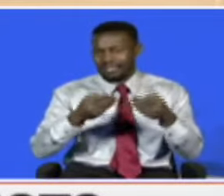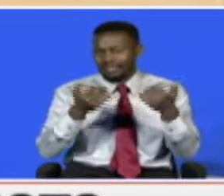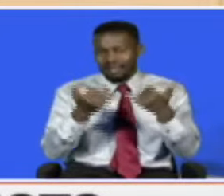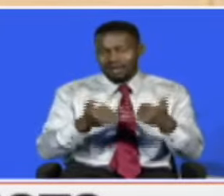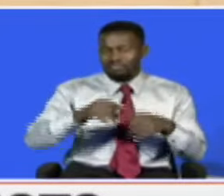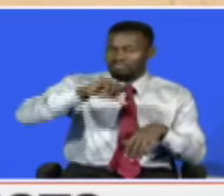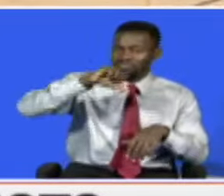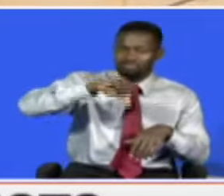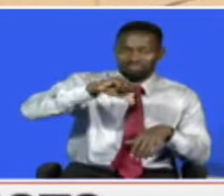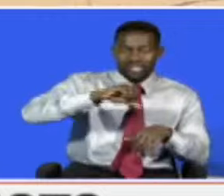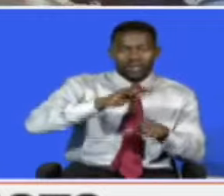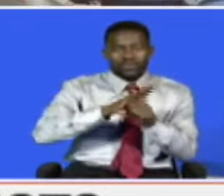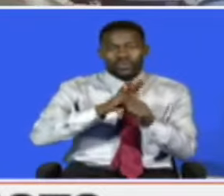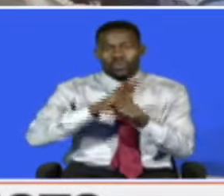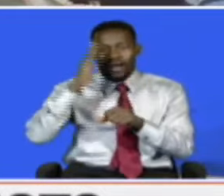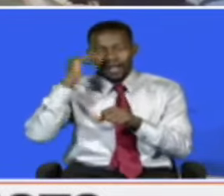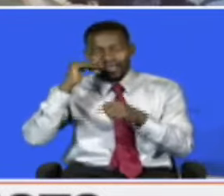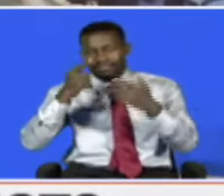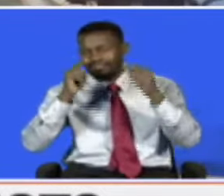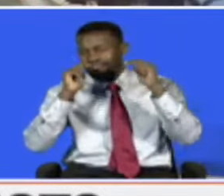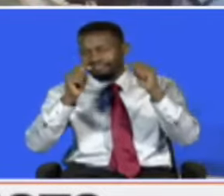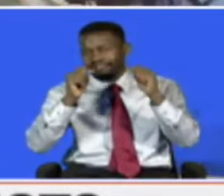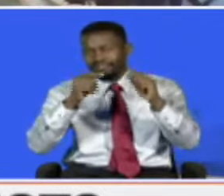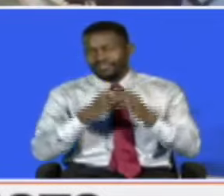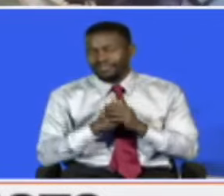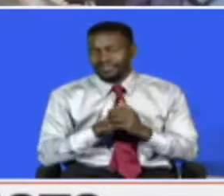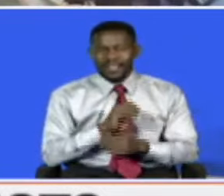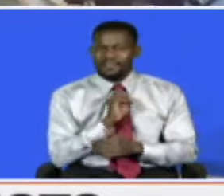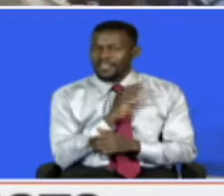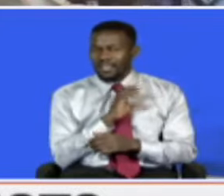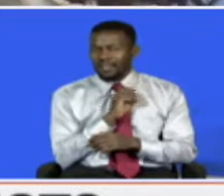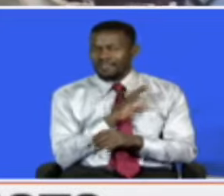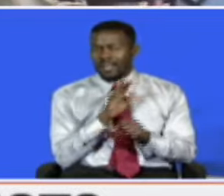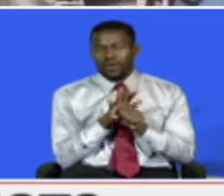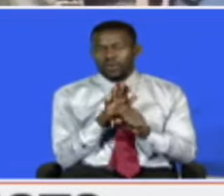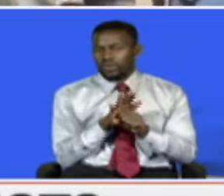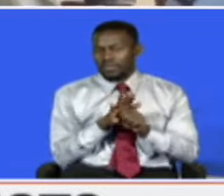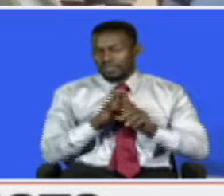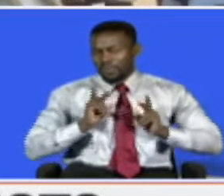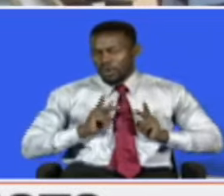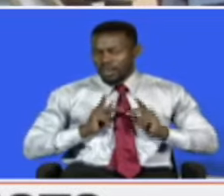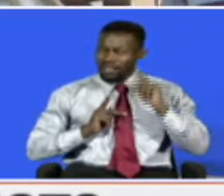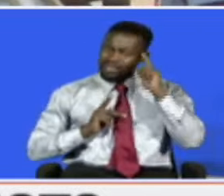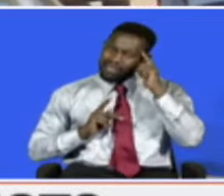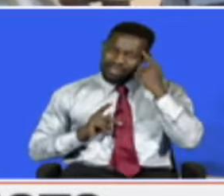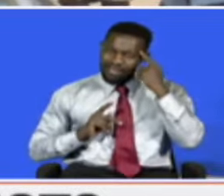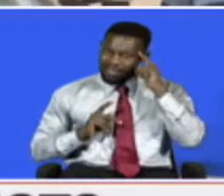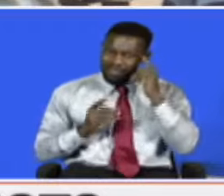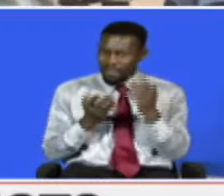na tishio za maandamano. Kuna tension kidogo. Watu walikuwa wanafikiria, watu wengi